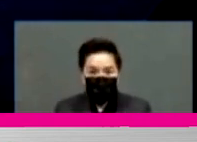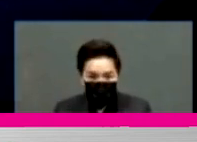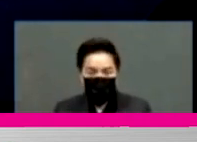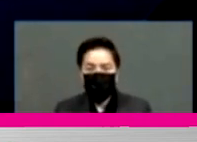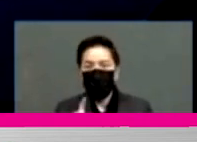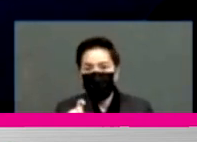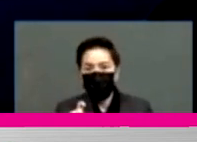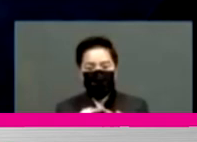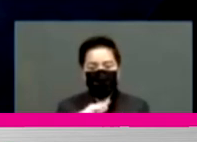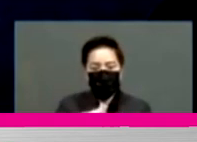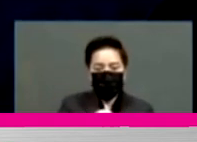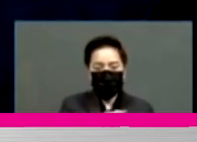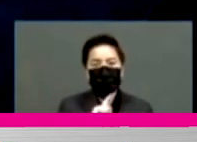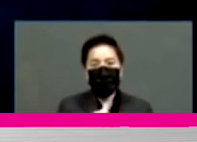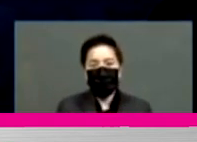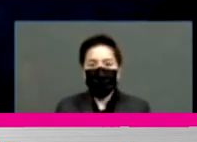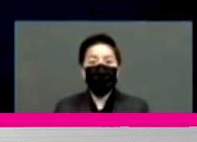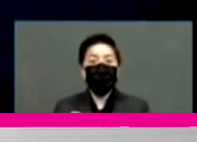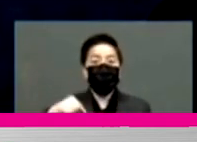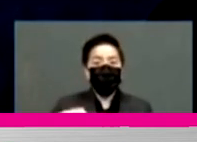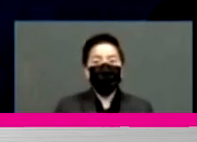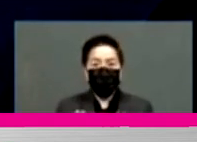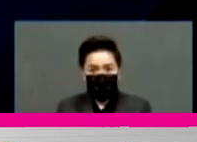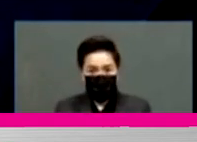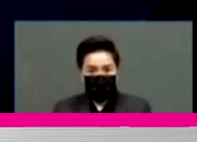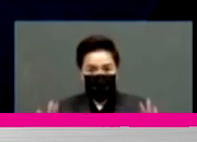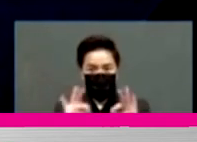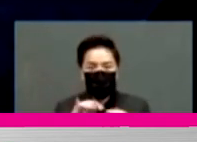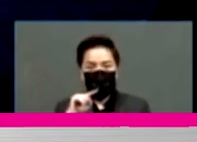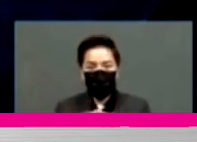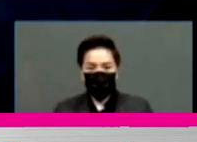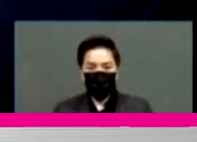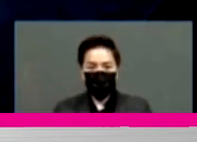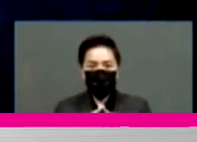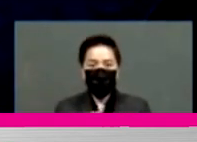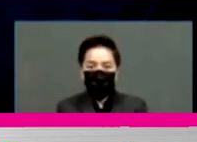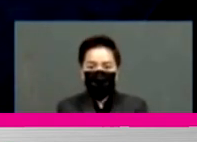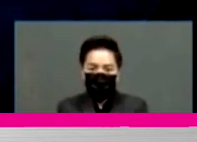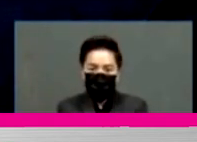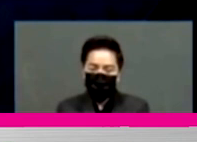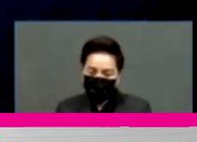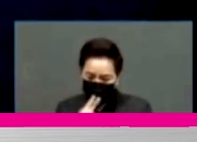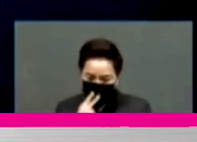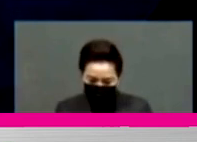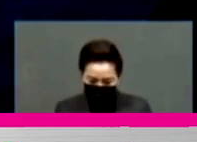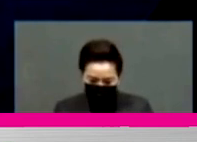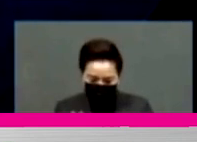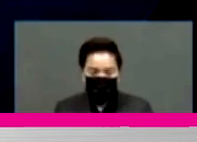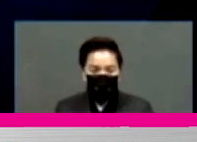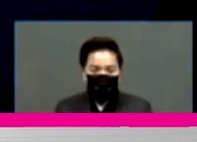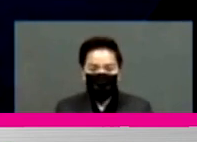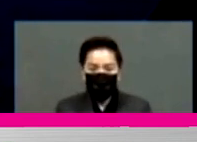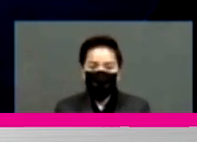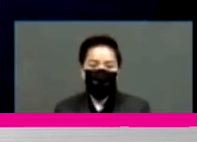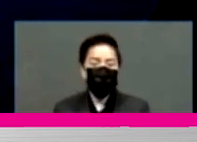ภอมีอัตราการติดเชื้อแตกต่างกันดังนั้นการพิจารณาเป็นพื้นที่นำร่องสำหรับการเปิดให้ท่องเที่ยวจะต้องเลือกเป็นบางอำเภอเลือกระดับต